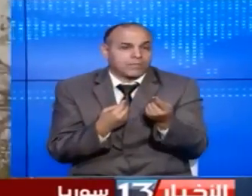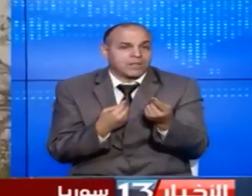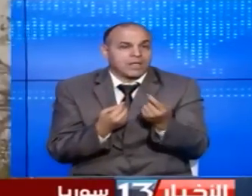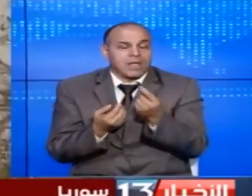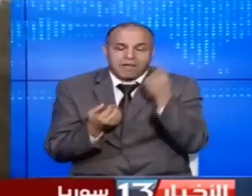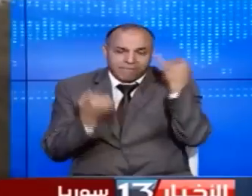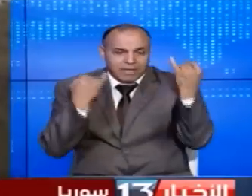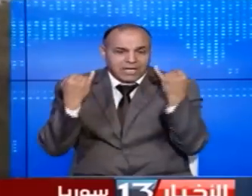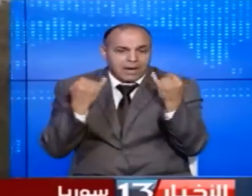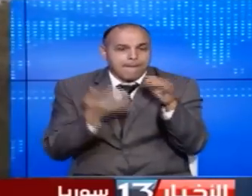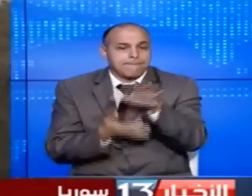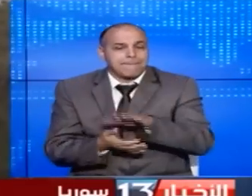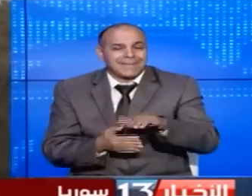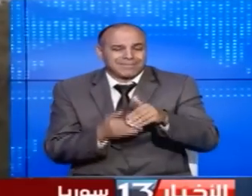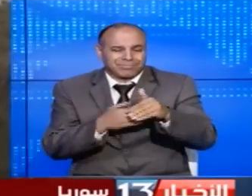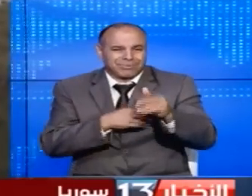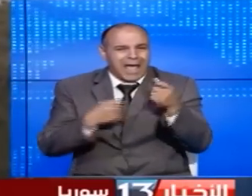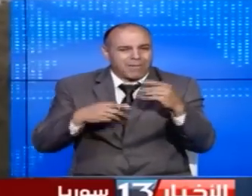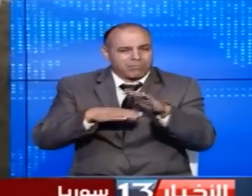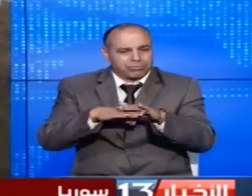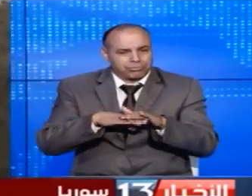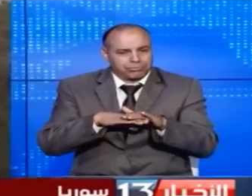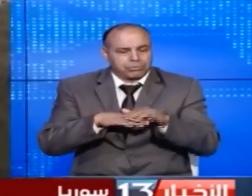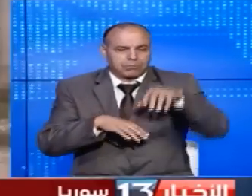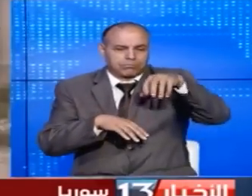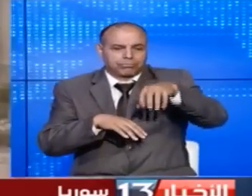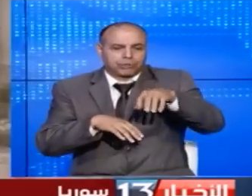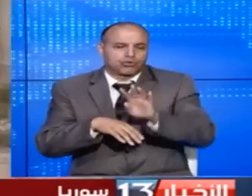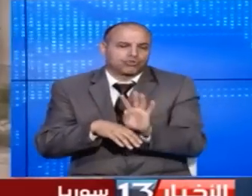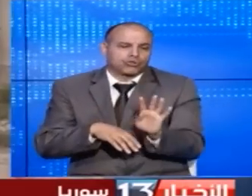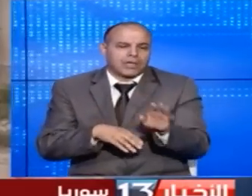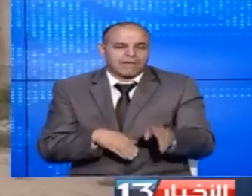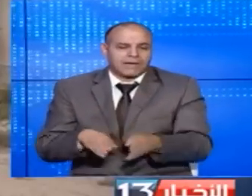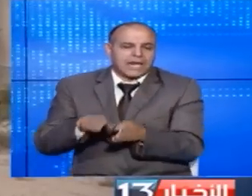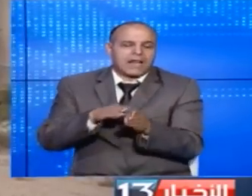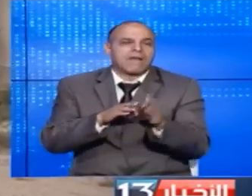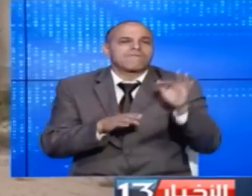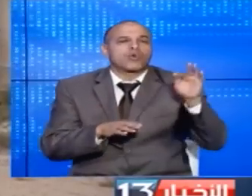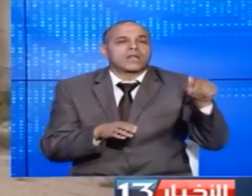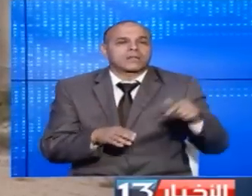الآراء حول المنطقة الآمنة المخطط إقامتها شرق نهر الفرات.